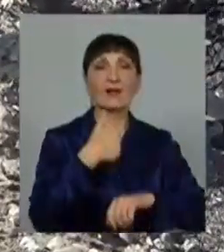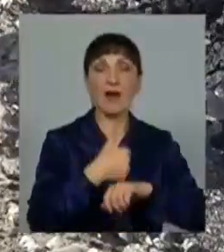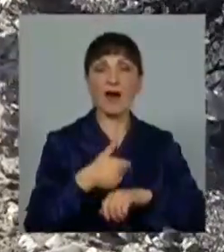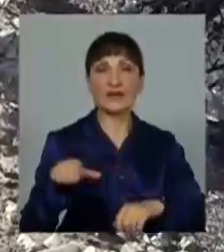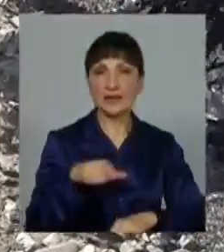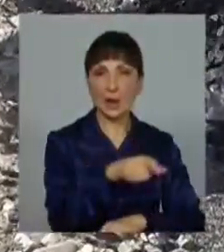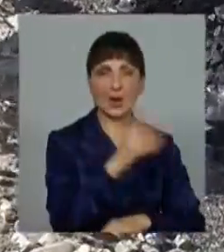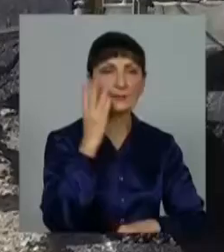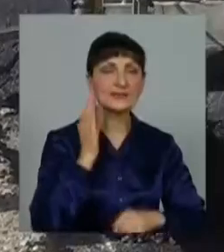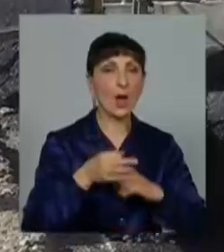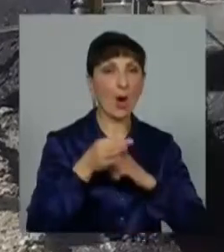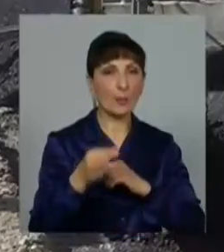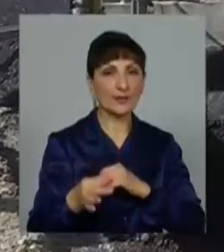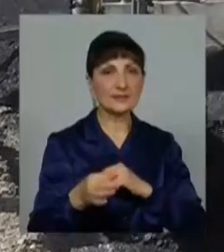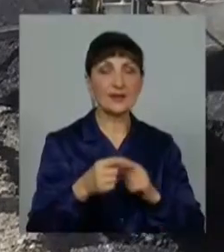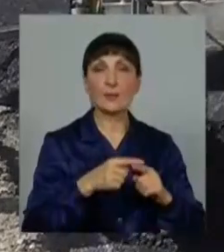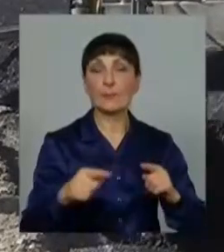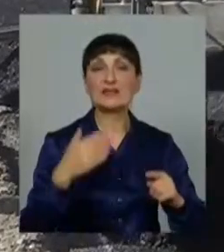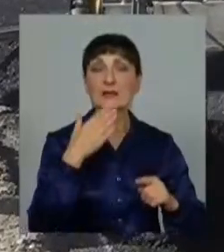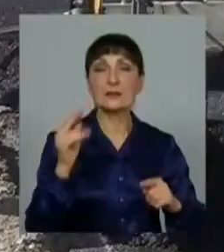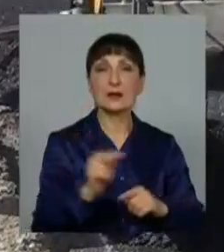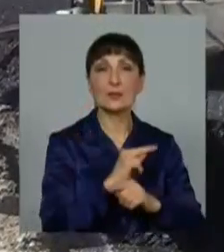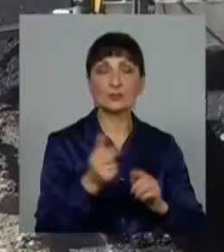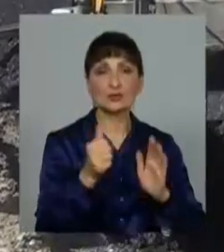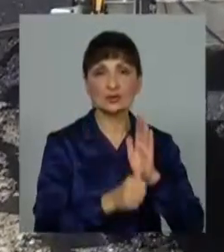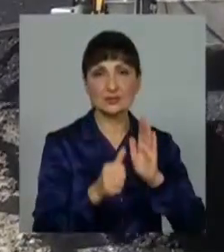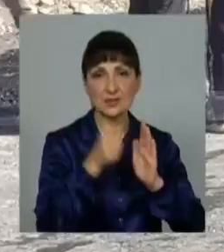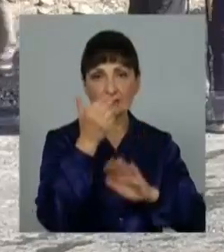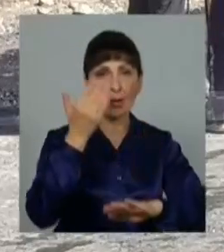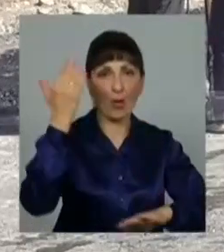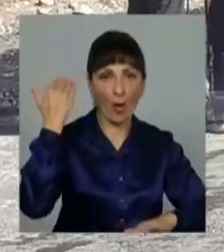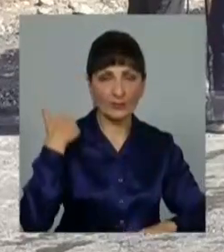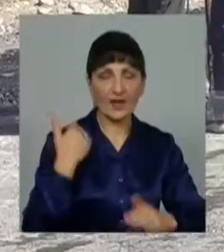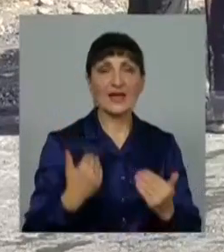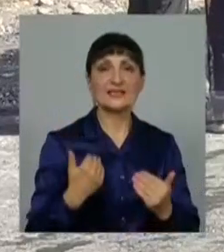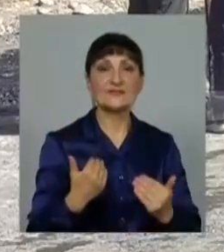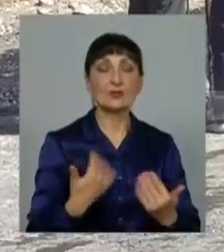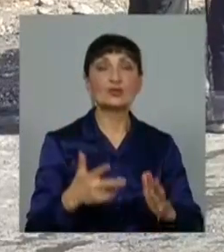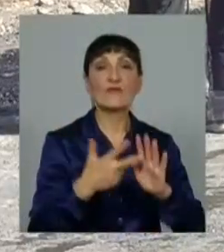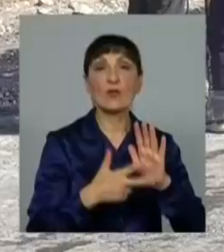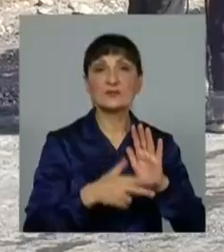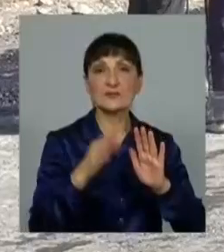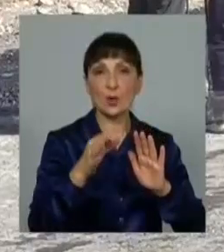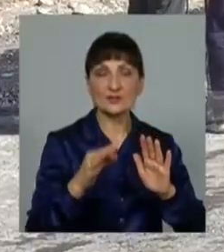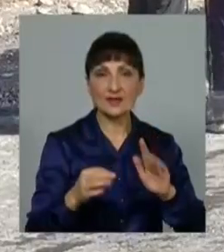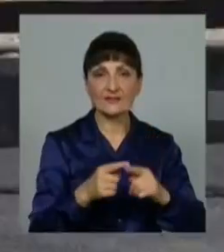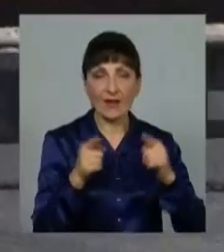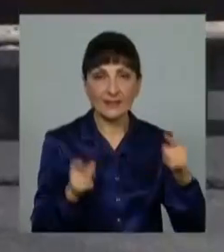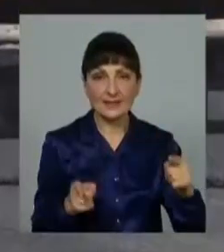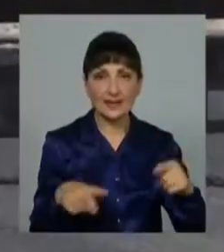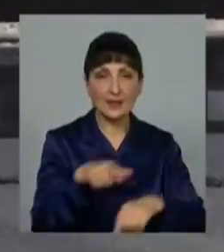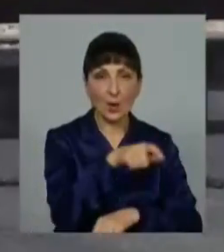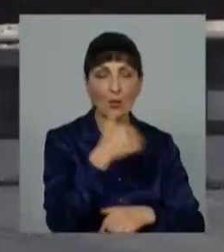трасс Алматинской области последний раз ремонтировали еще в 60-е годы. На сегодня почти 80% этого отрезка